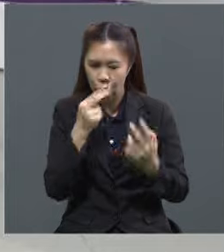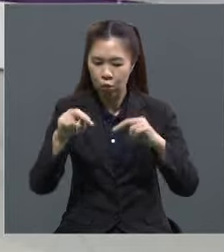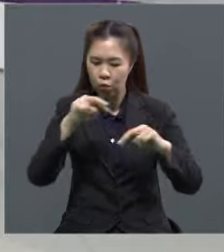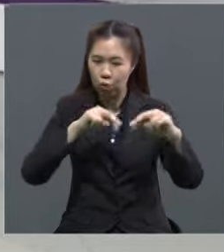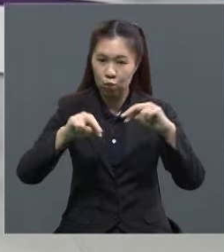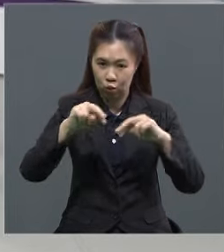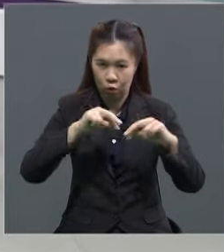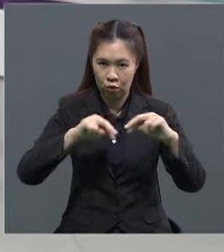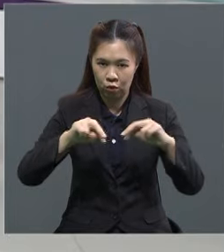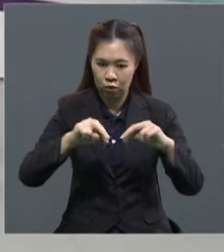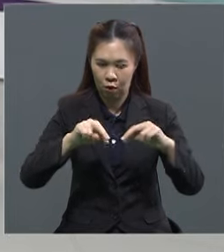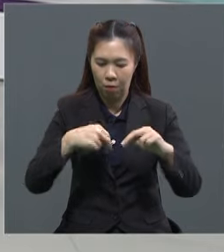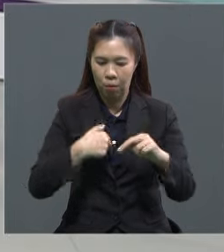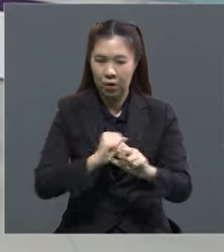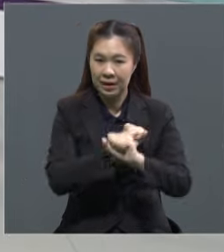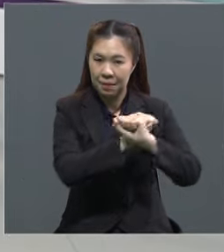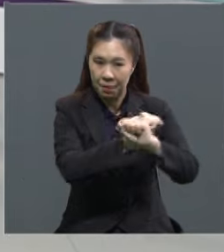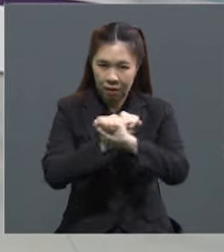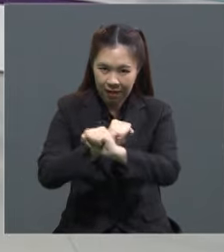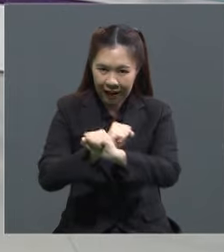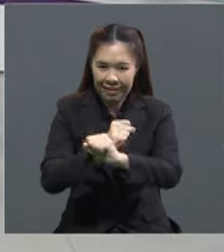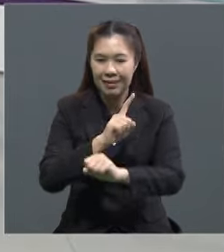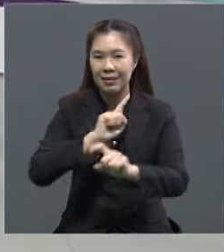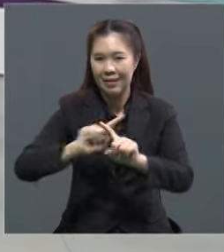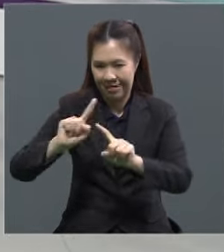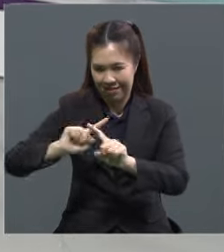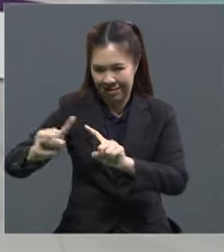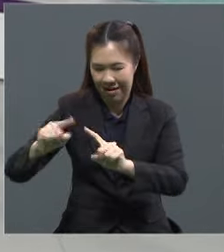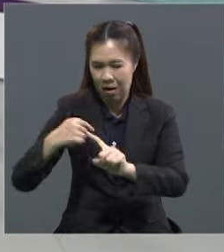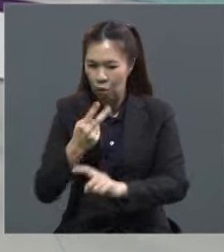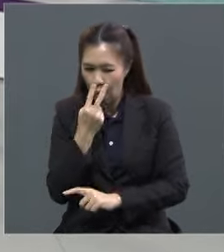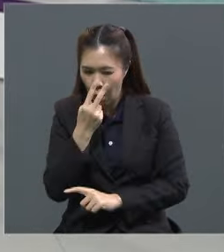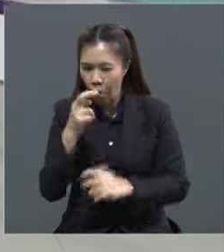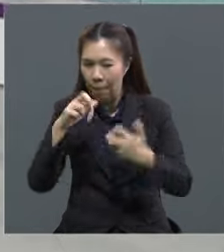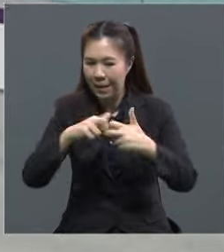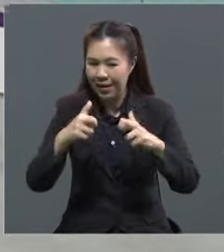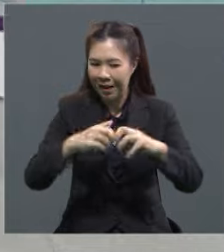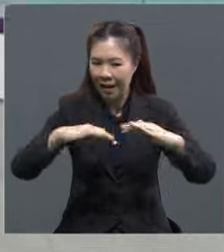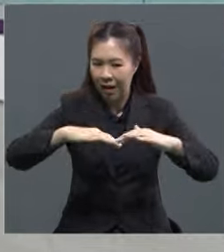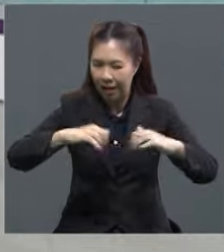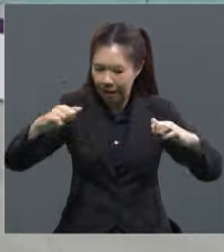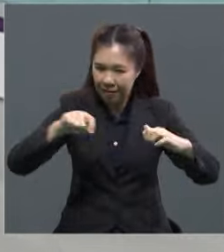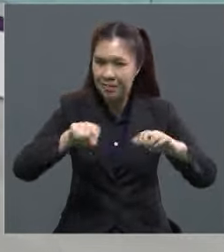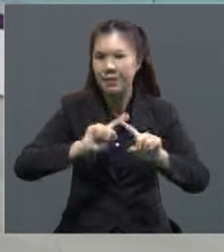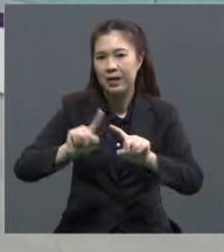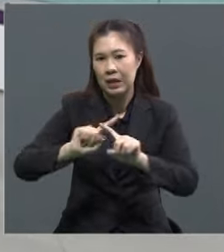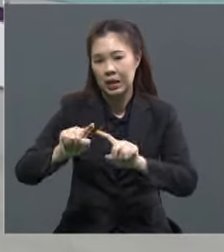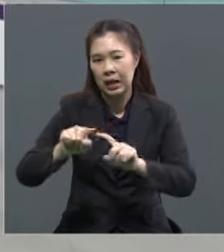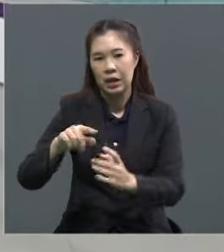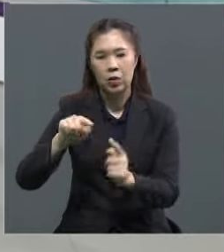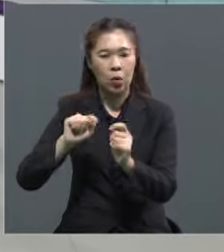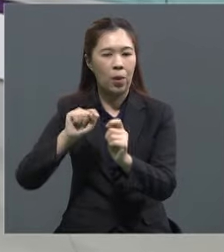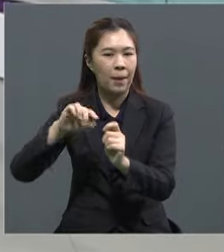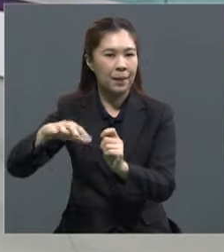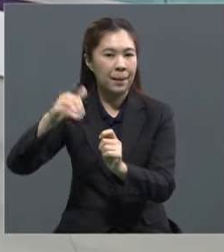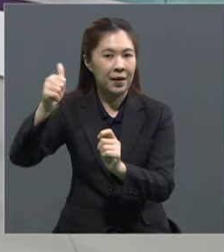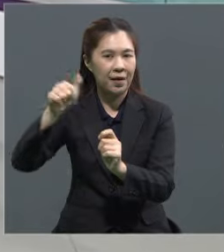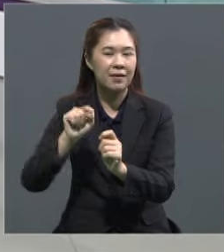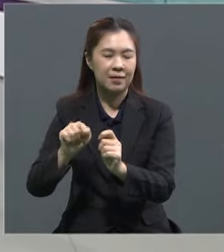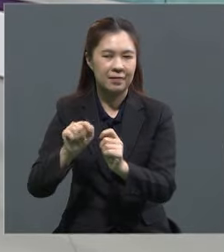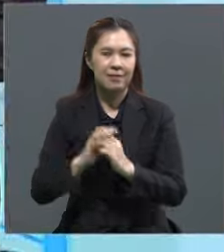ในเรื่องของคันกั้นน้ำต่างๆเนี่ยถ้ามันชำรุดขึ้นมาอีกในโดยเฉพาะตัวเมืองสุโขทัยอะไรอย่างงี้นะก็ก็ใน